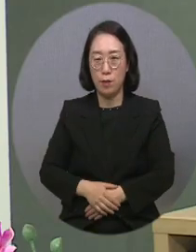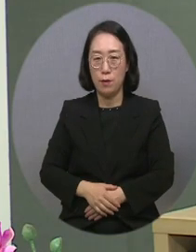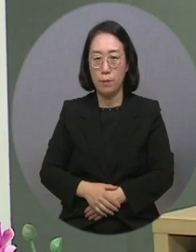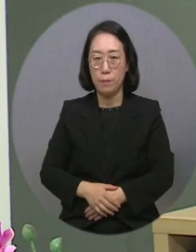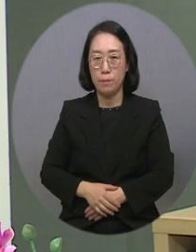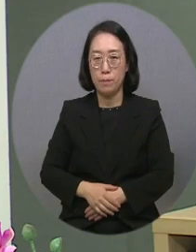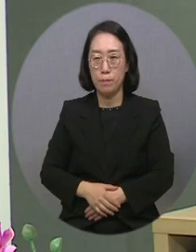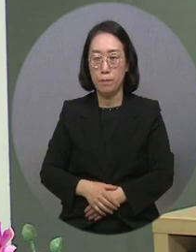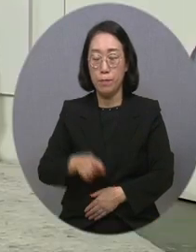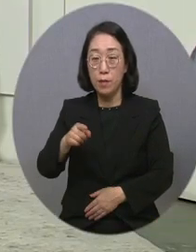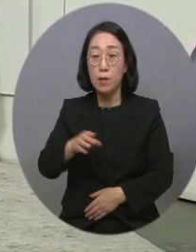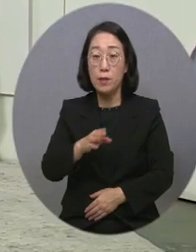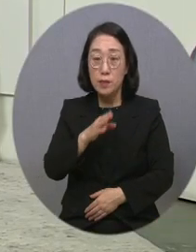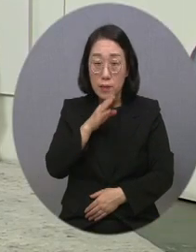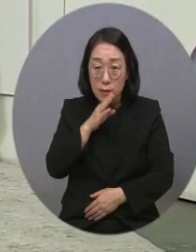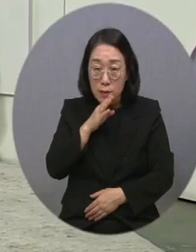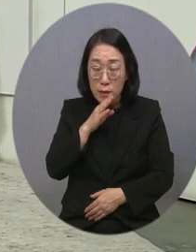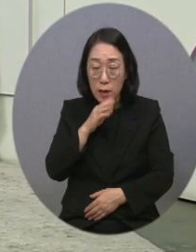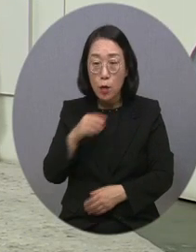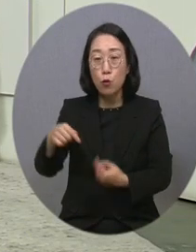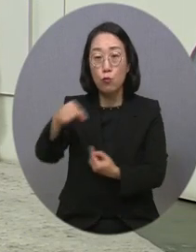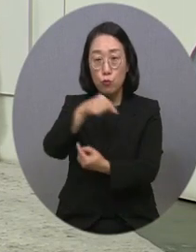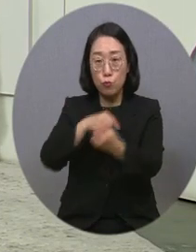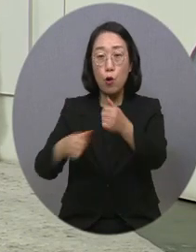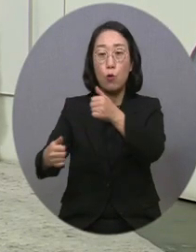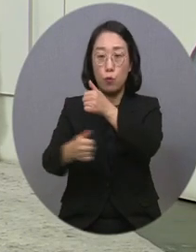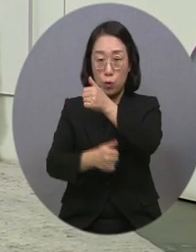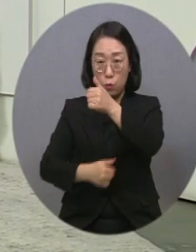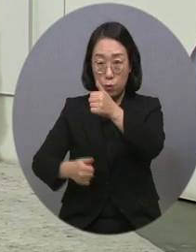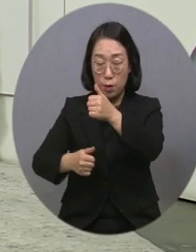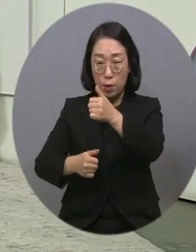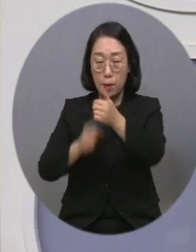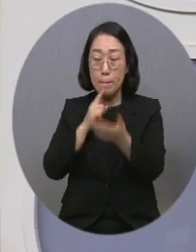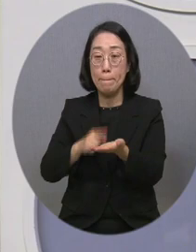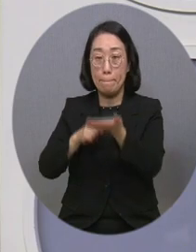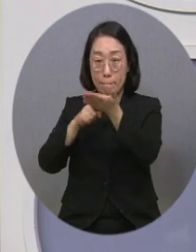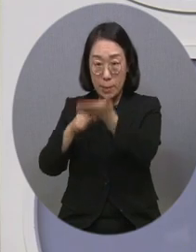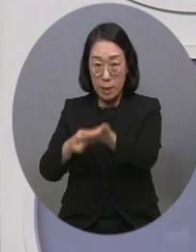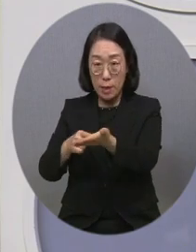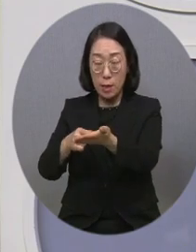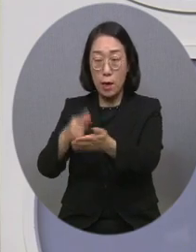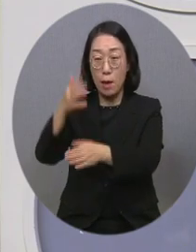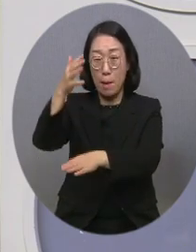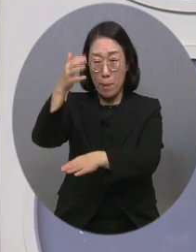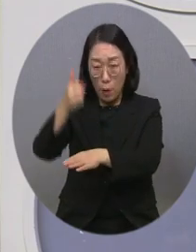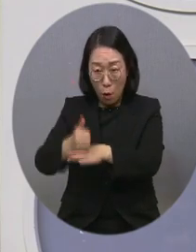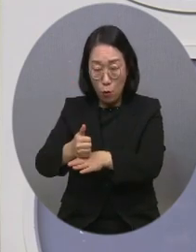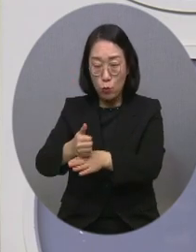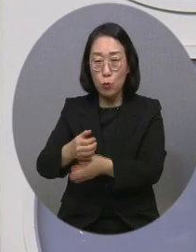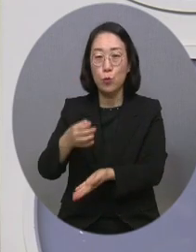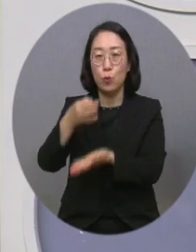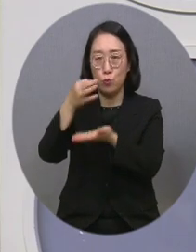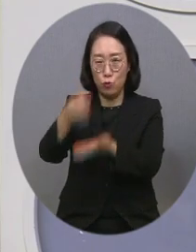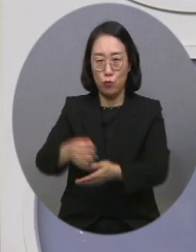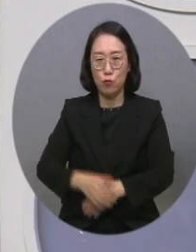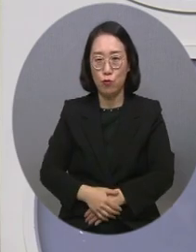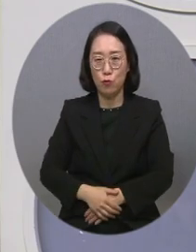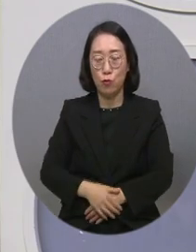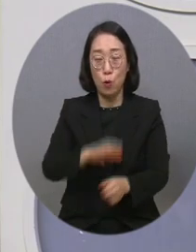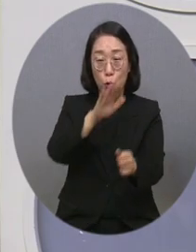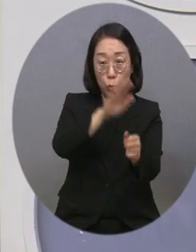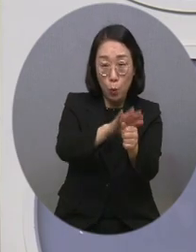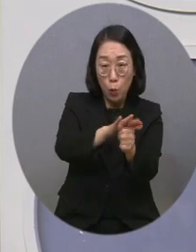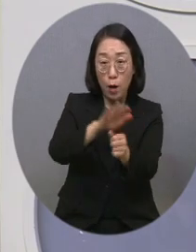지혜는 운영위원회 보고해서 이렇게 예산을 집행하게 돼 있는데 저희가 이제 지원 분야별로